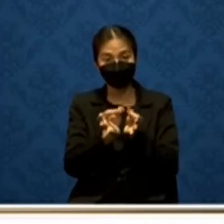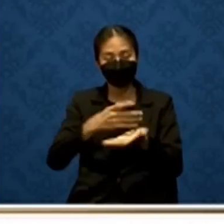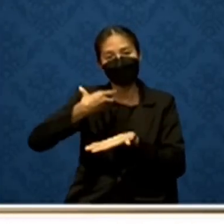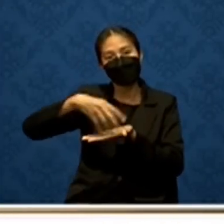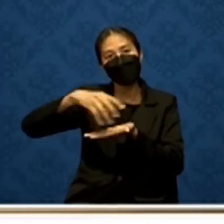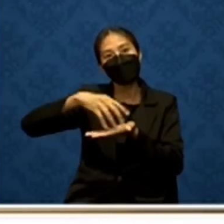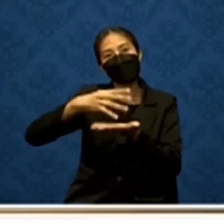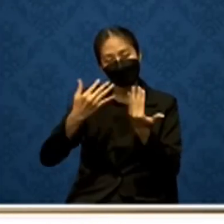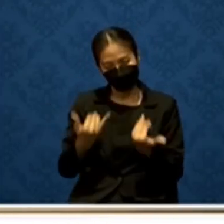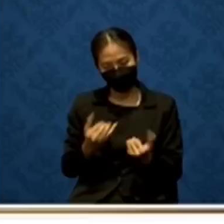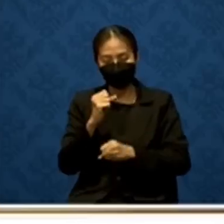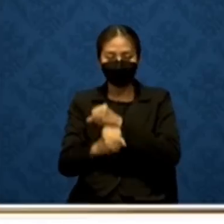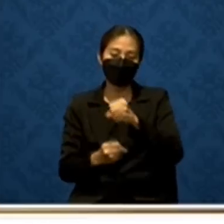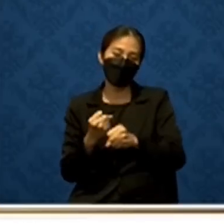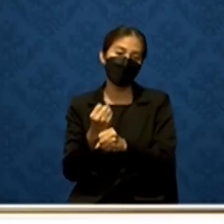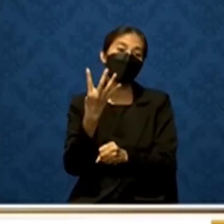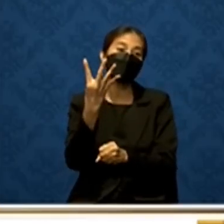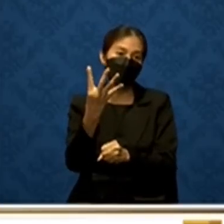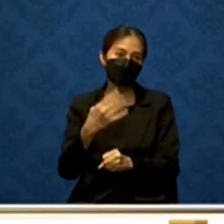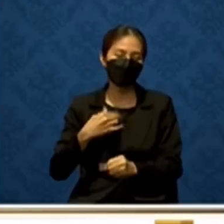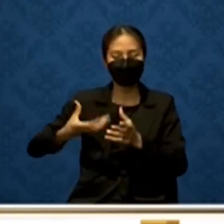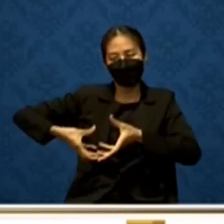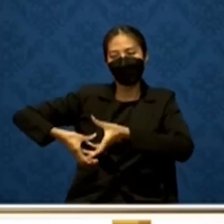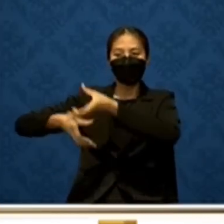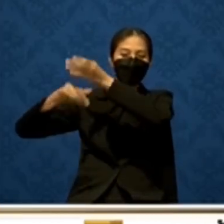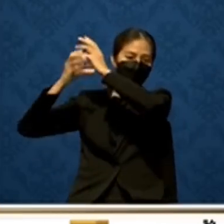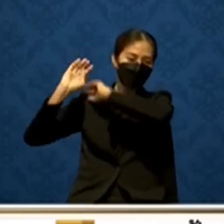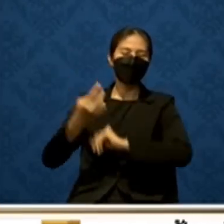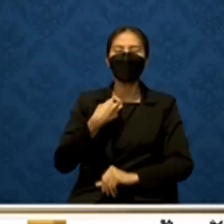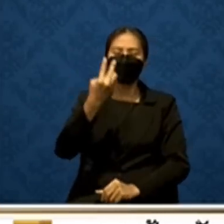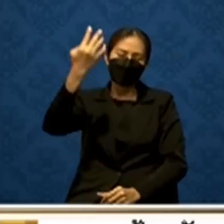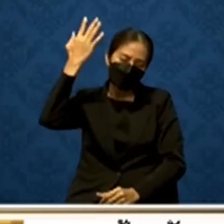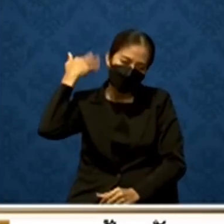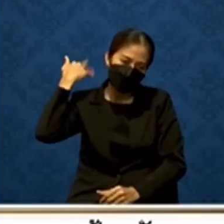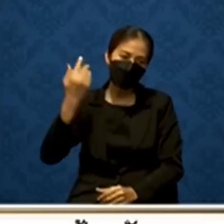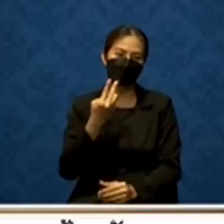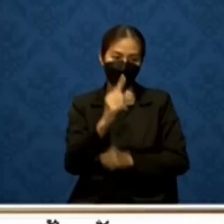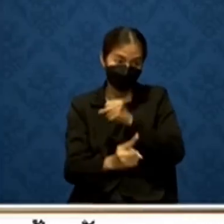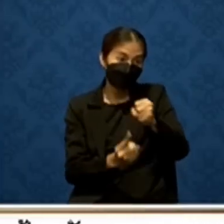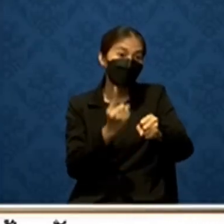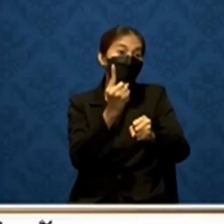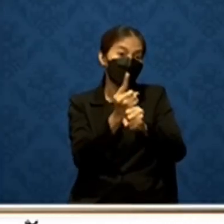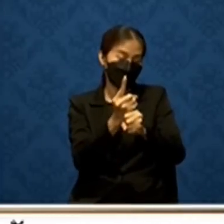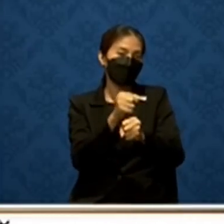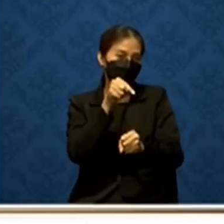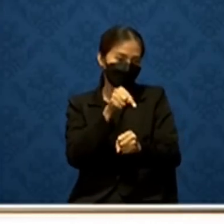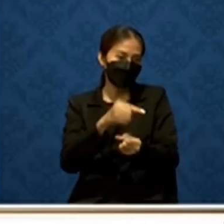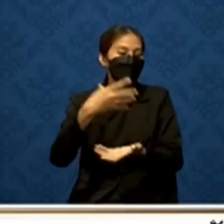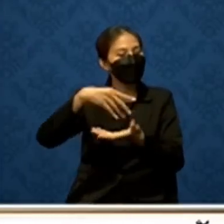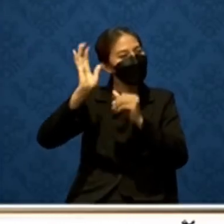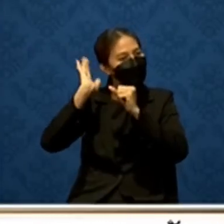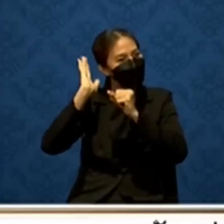ายปีนี้เป็นปีที่สี่ผมย้อนกับไปดูคลงสร้างของการอภิบายใปีที่หนึงใหทานประทานได้ดูครับ